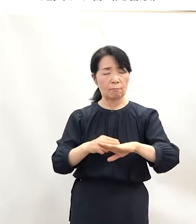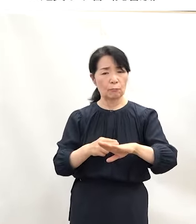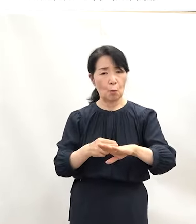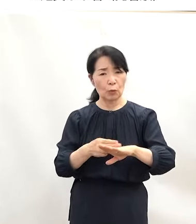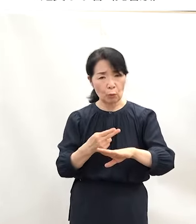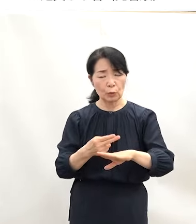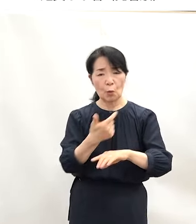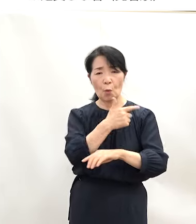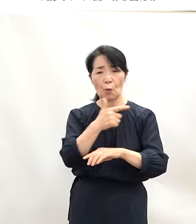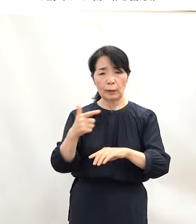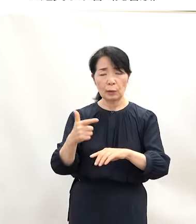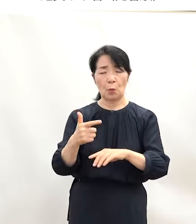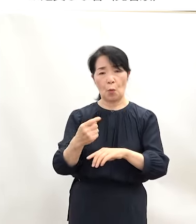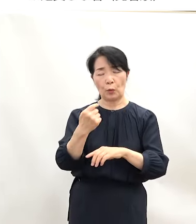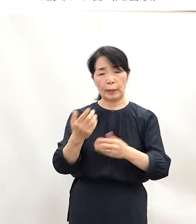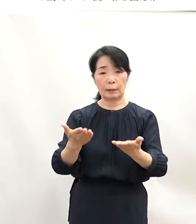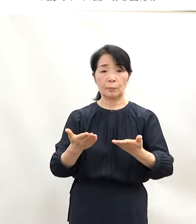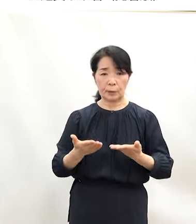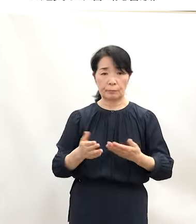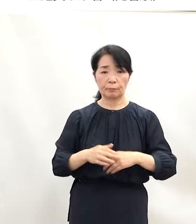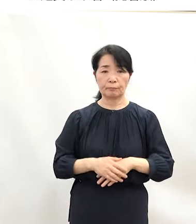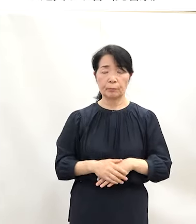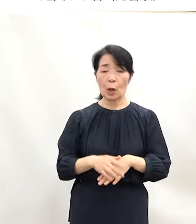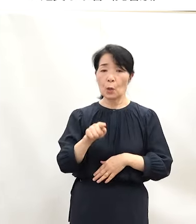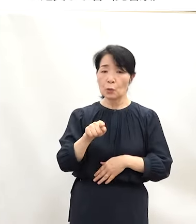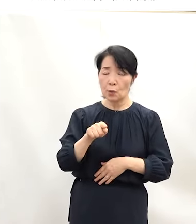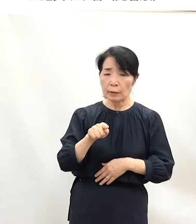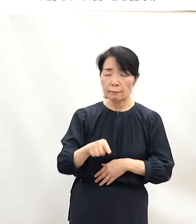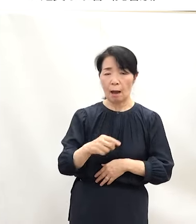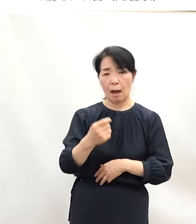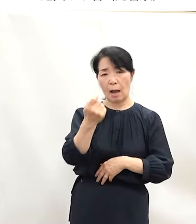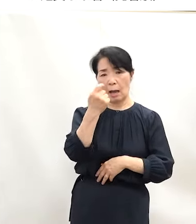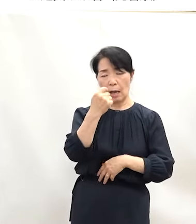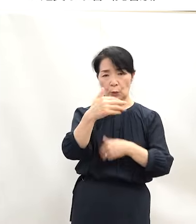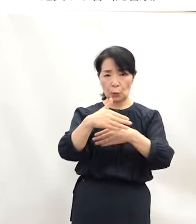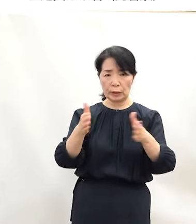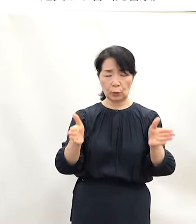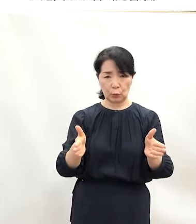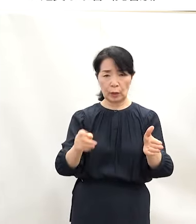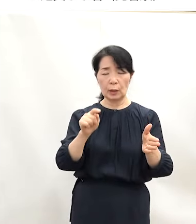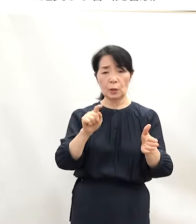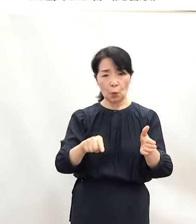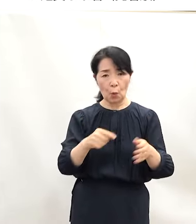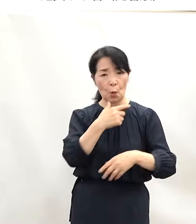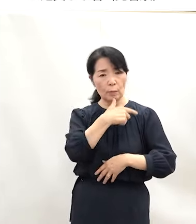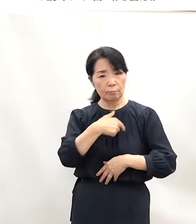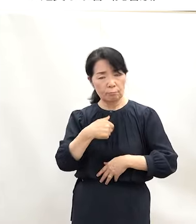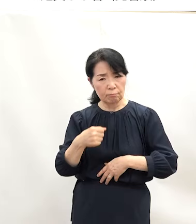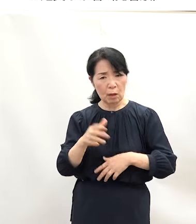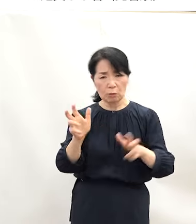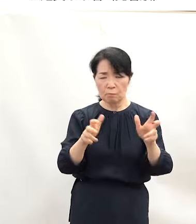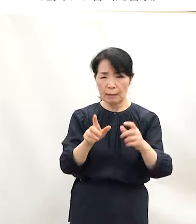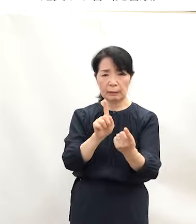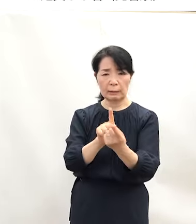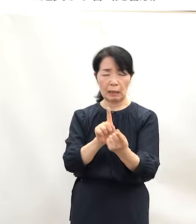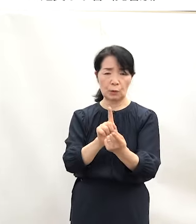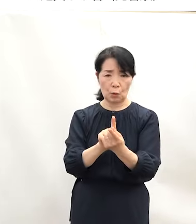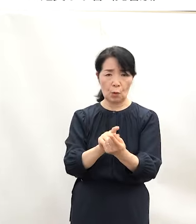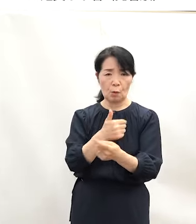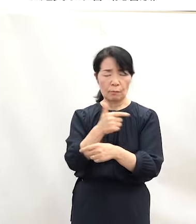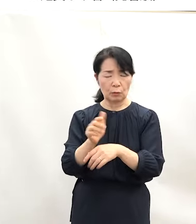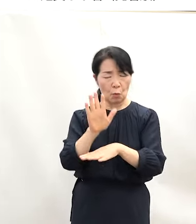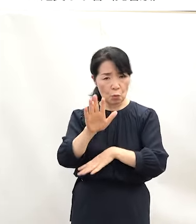こういった、教室を機にですね、さらにツキノワグマへの対応方法が広がることを、まあ、期待しております